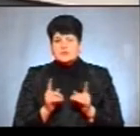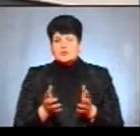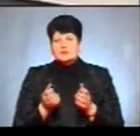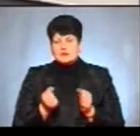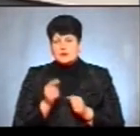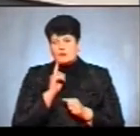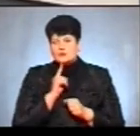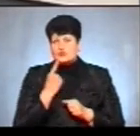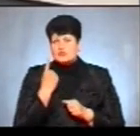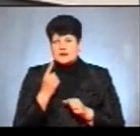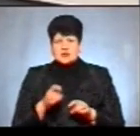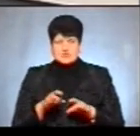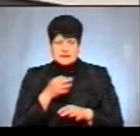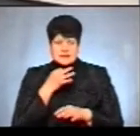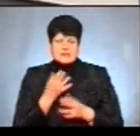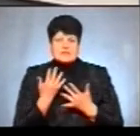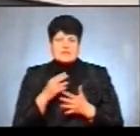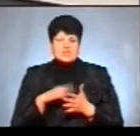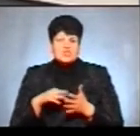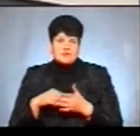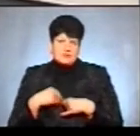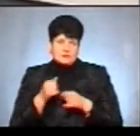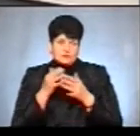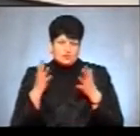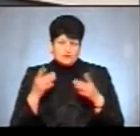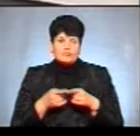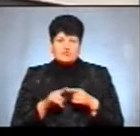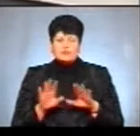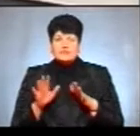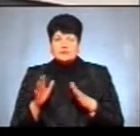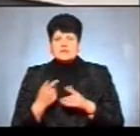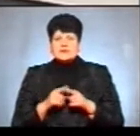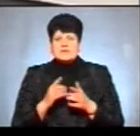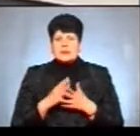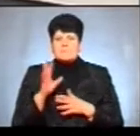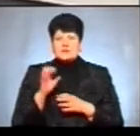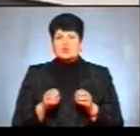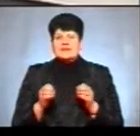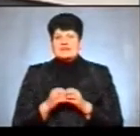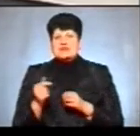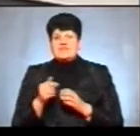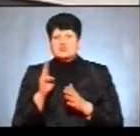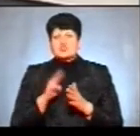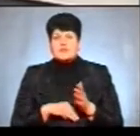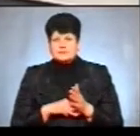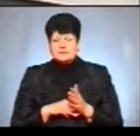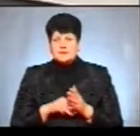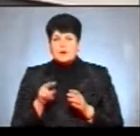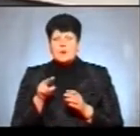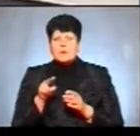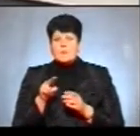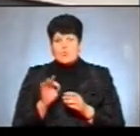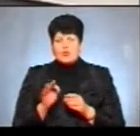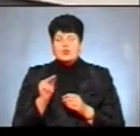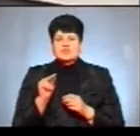одне рішення. Тому сказати, скільки штрафу, я не можу. По цьому даному випадку це є 510 гривень штраф. По Черемші ми